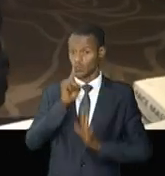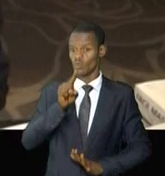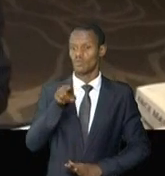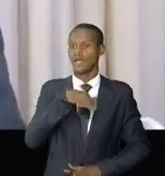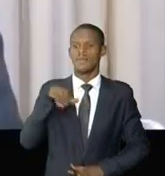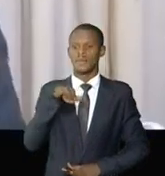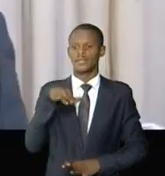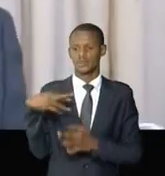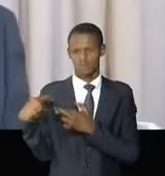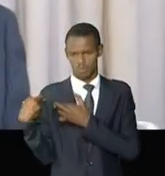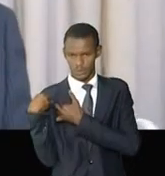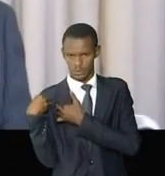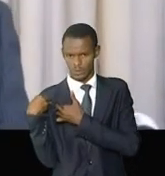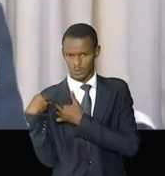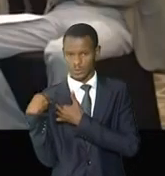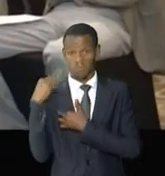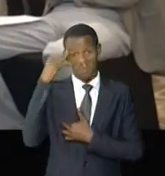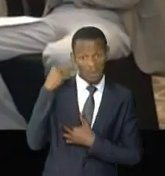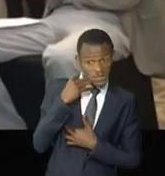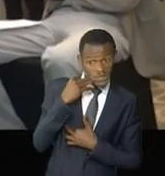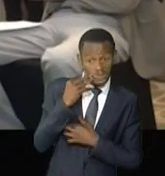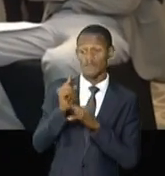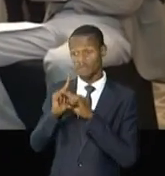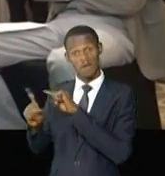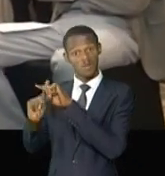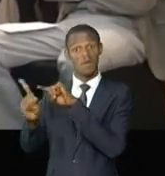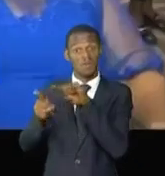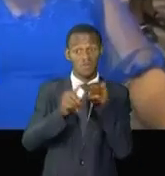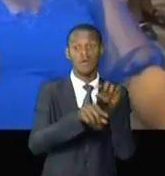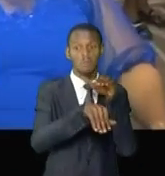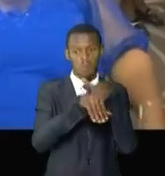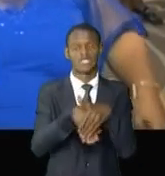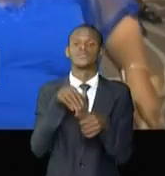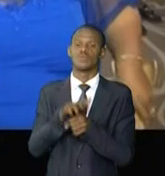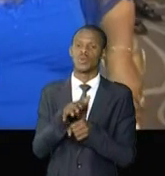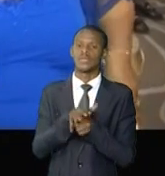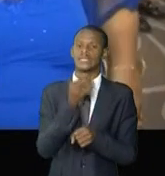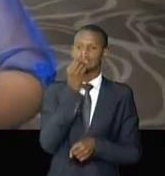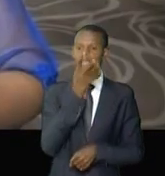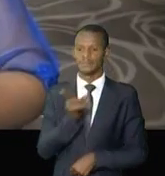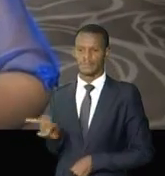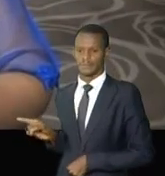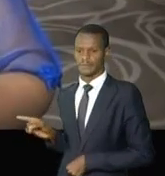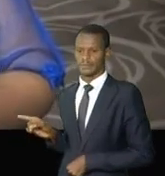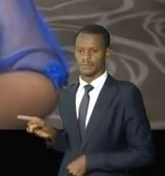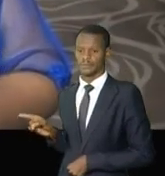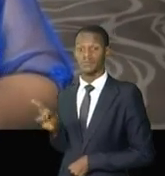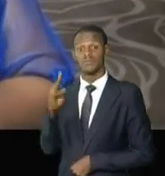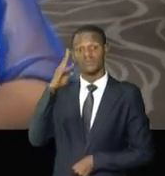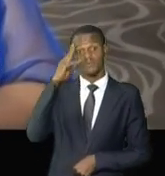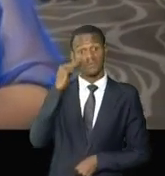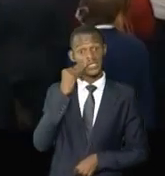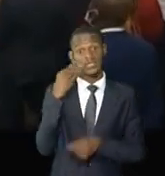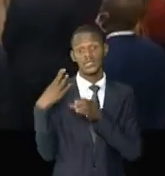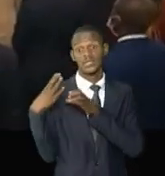leur présence cette cérémonie d'ouverture, au nombre desquelles se trouvait la ministre déléguée aux affaires sociales, en charge de